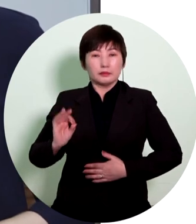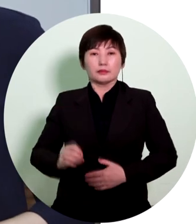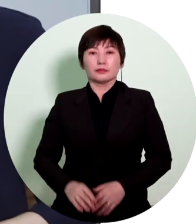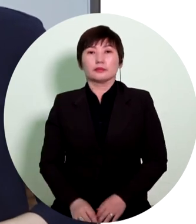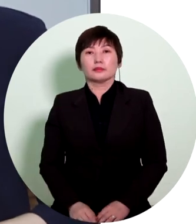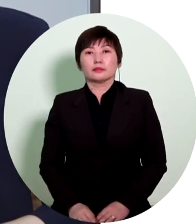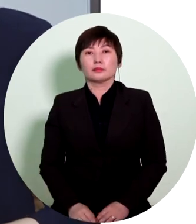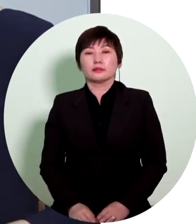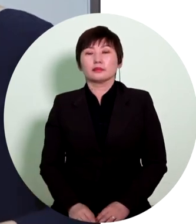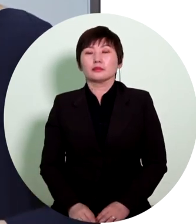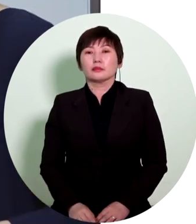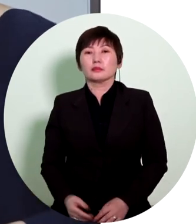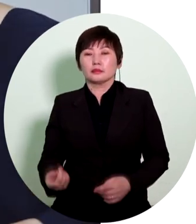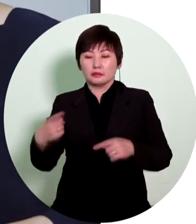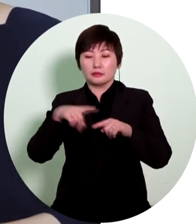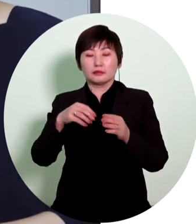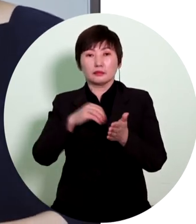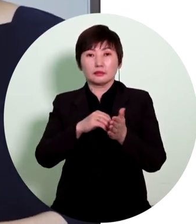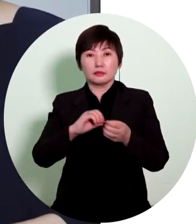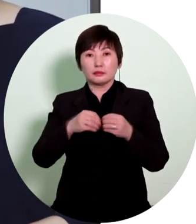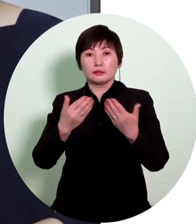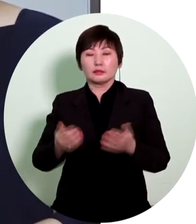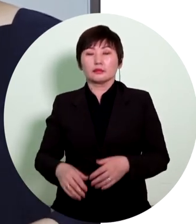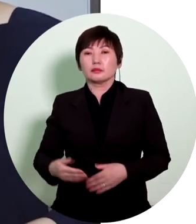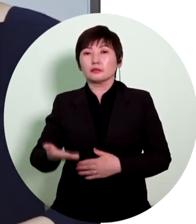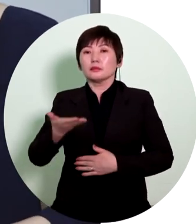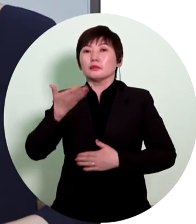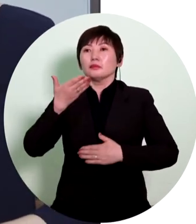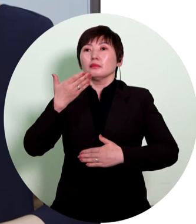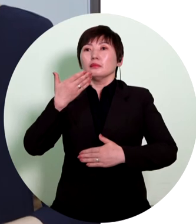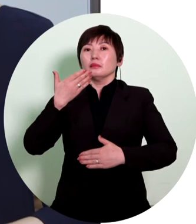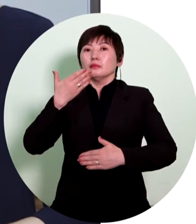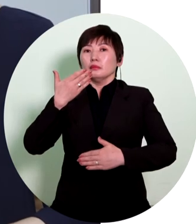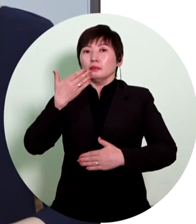ёстой. За одоо бүгдээрээ дахин энийг дасгалыг хийж үзье.